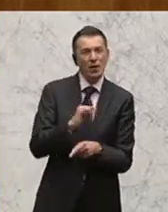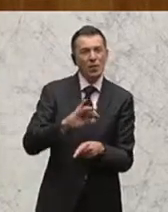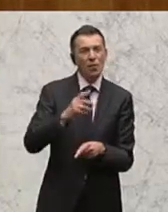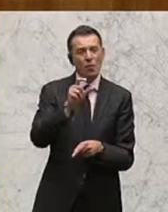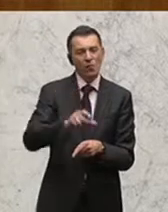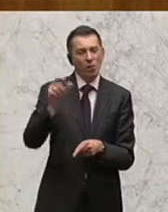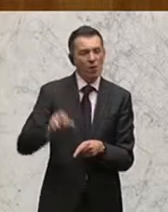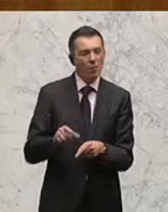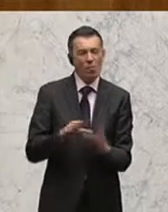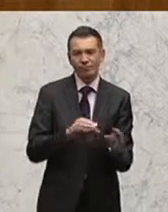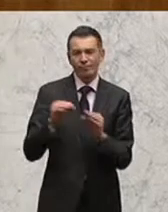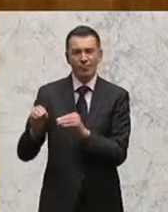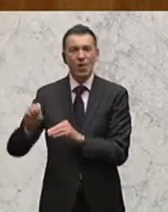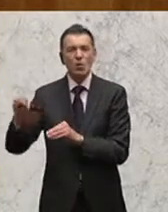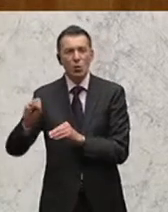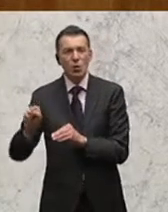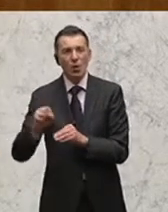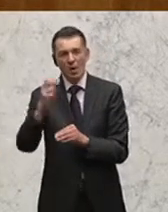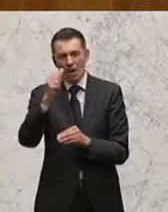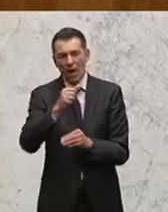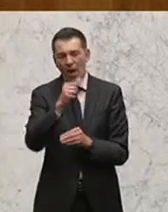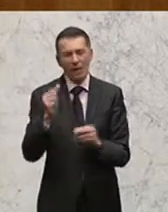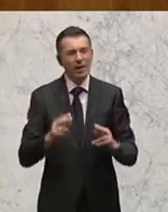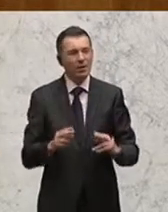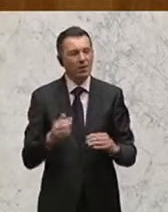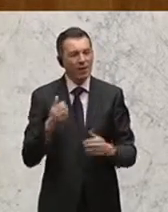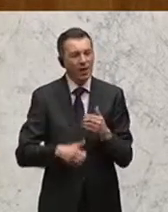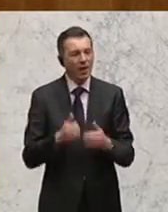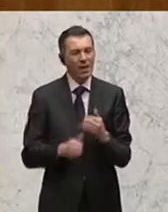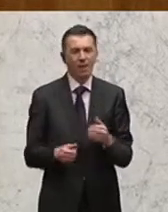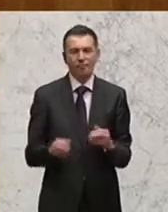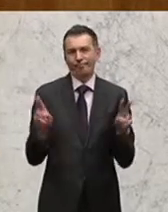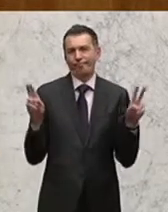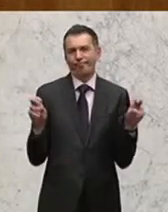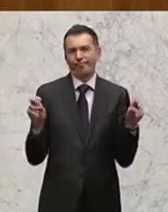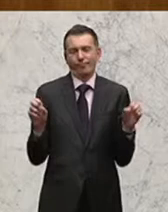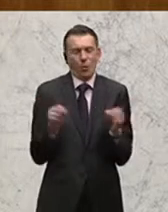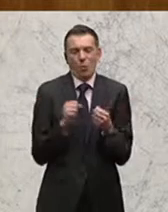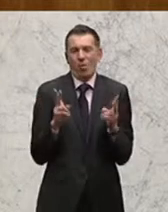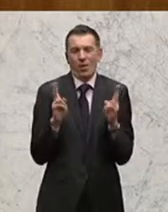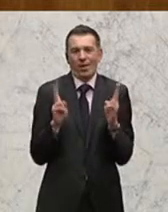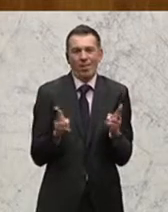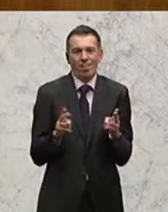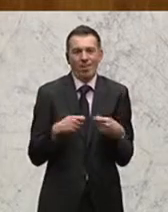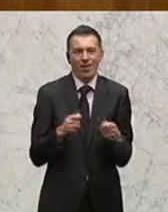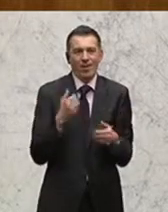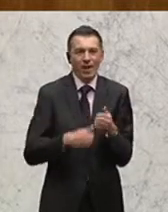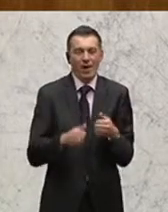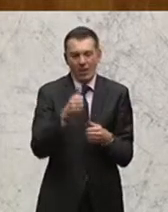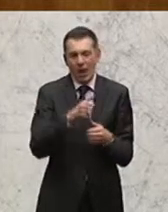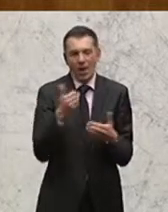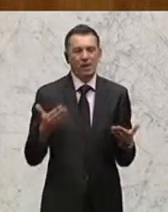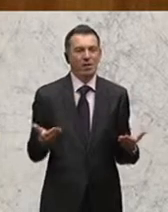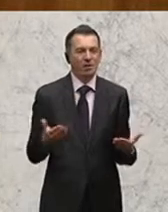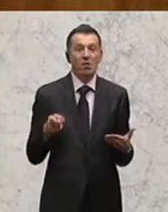der nach Syrien in den Heiligen Krieg, sage unter Anführungszeichen Heiligen Krieg, denn es kann keinen Heiligen Krieg geben, gezogen ist, wurde